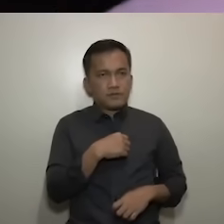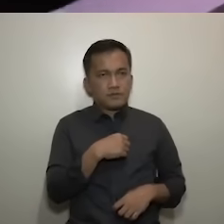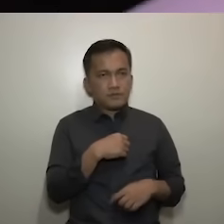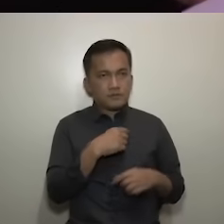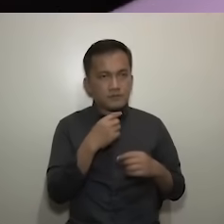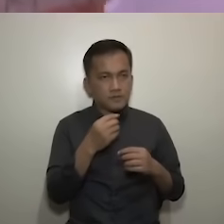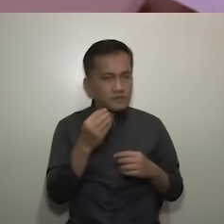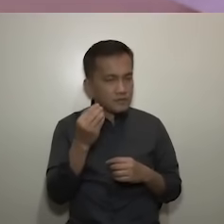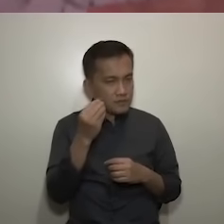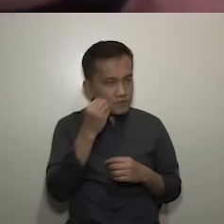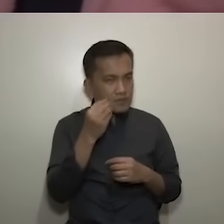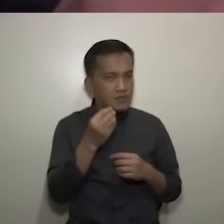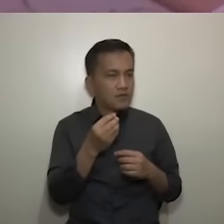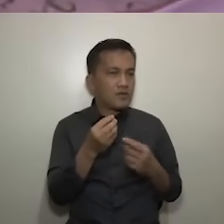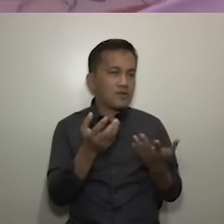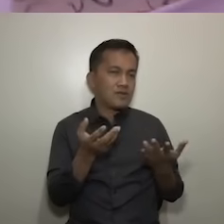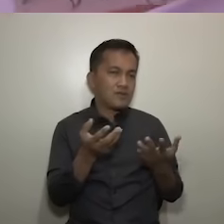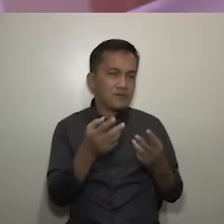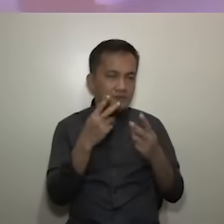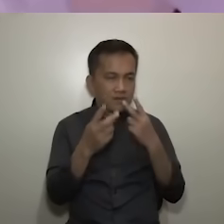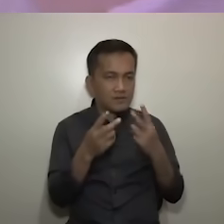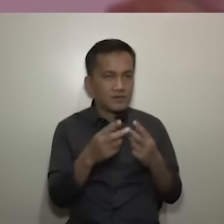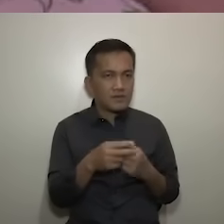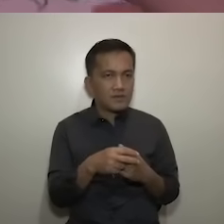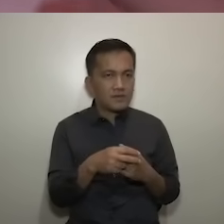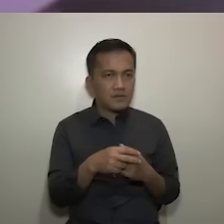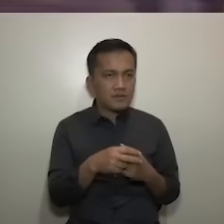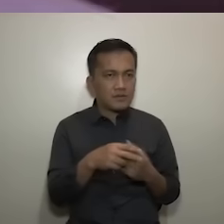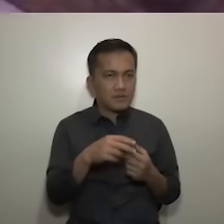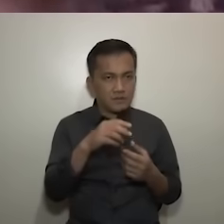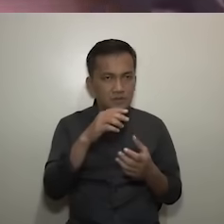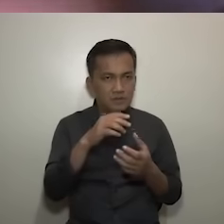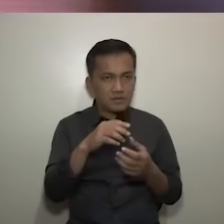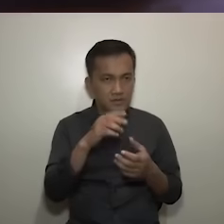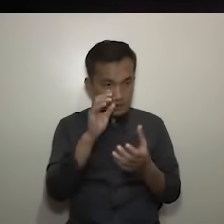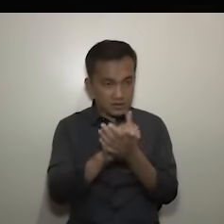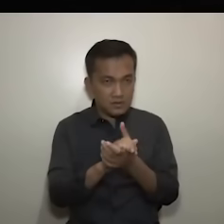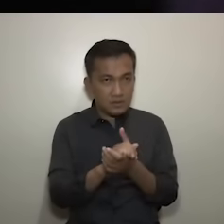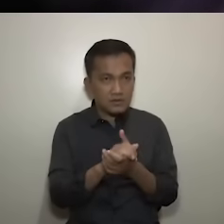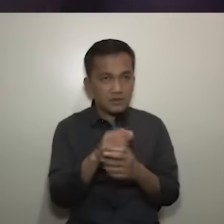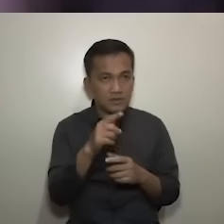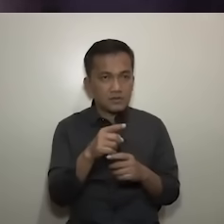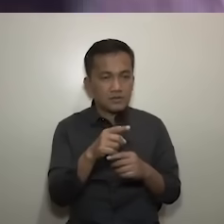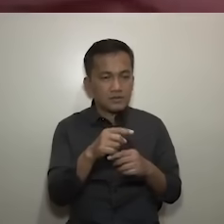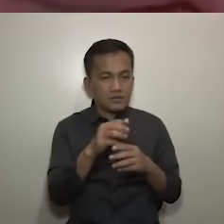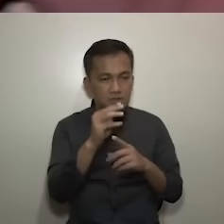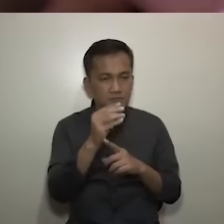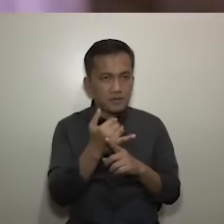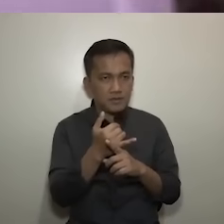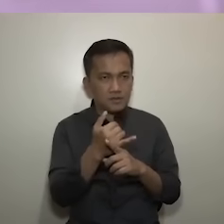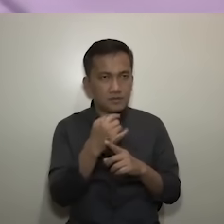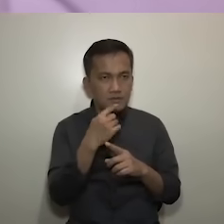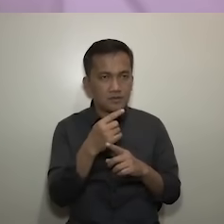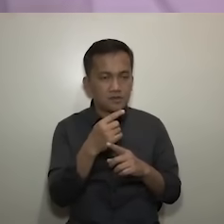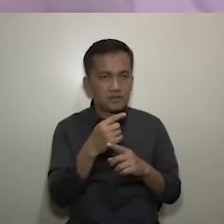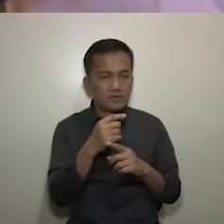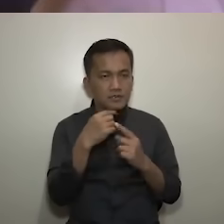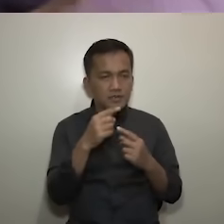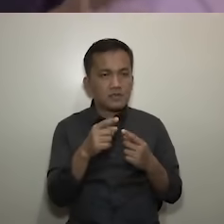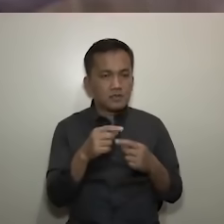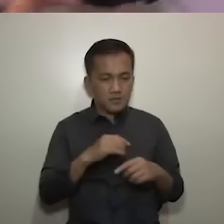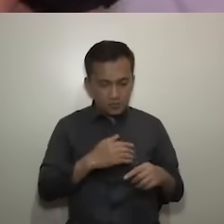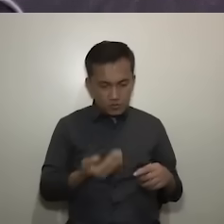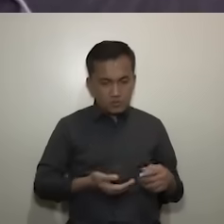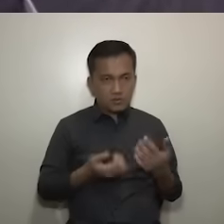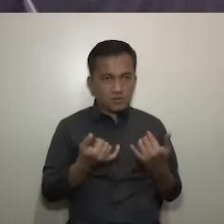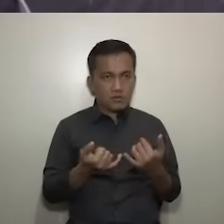mo, ba't hinalikan to? Sino to? Yan po. Ayan po yung asawa ko po. Ah, kinasal na ko kayo? Sa maid pa po. Kapag kasi buntis nga po ako ngayon.